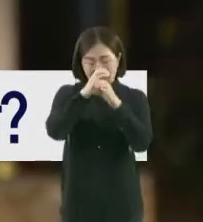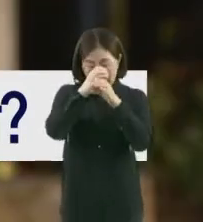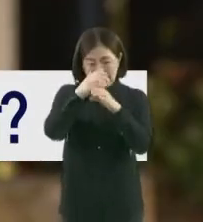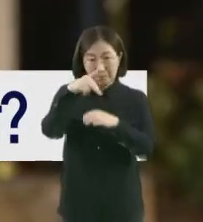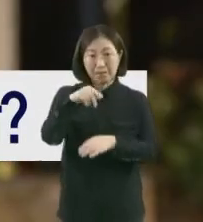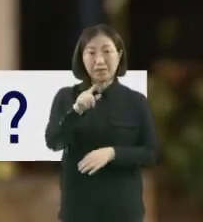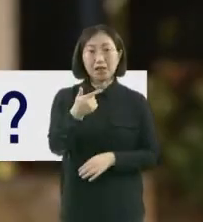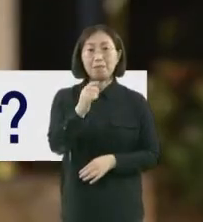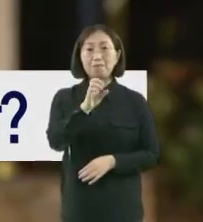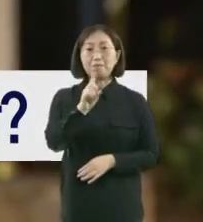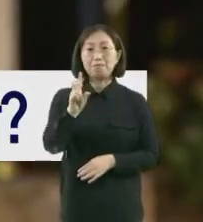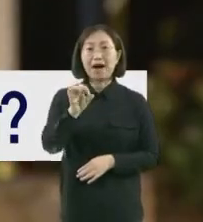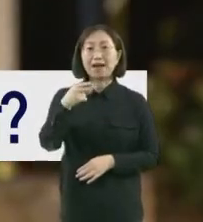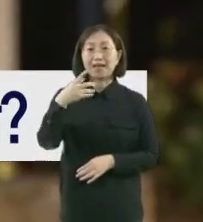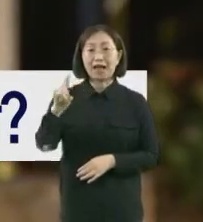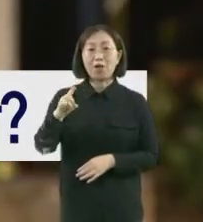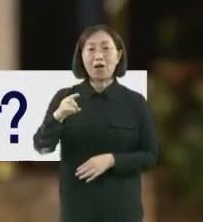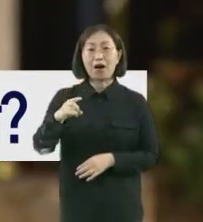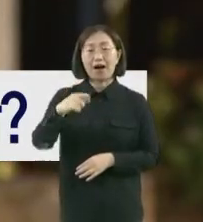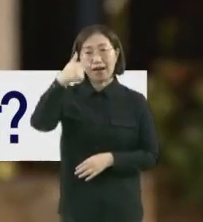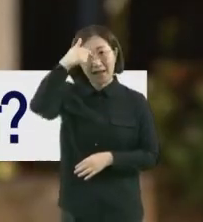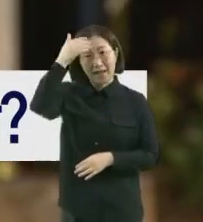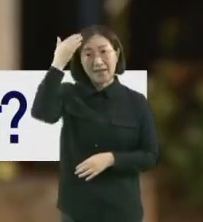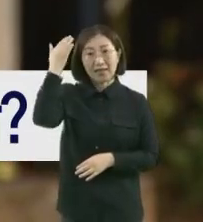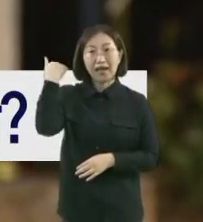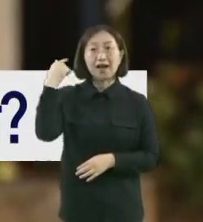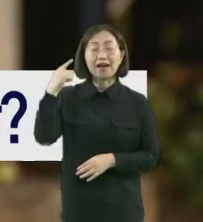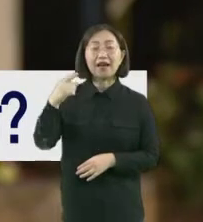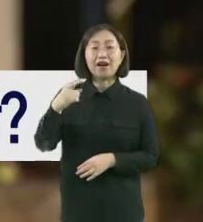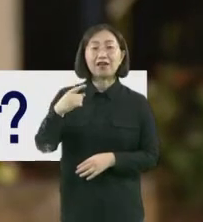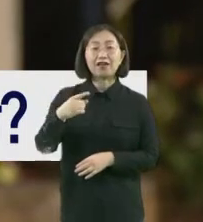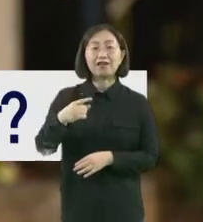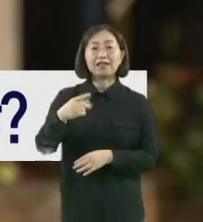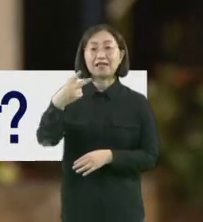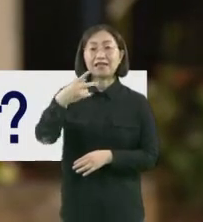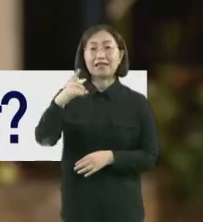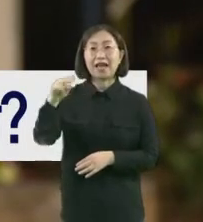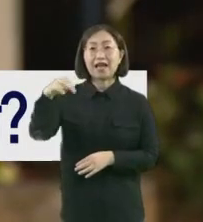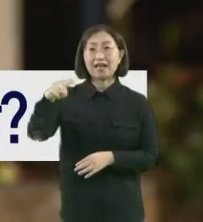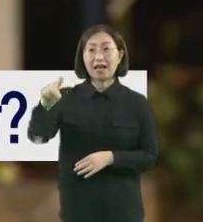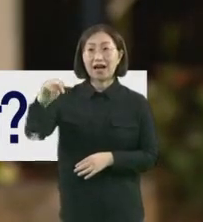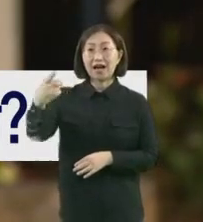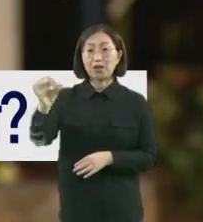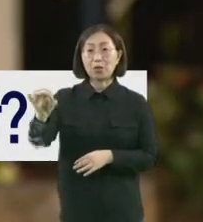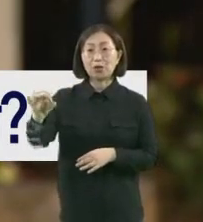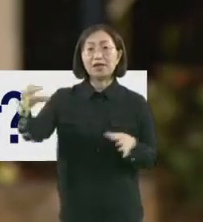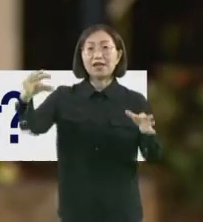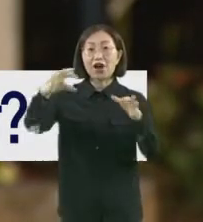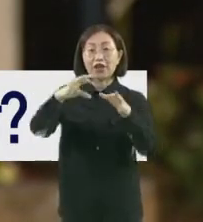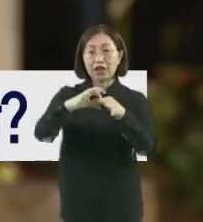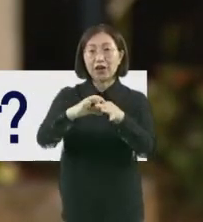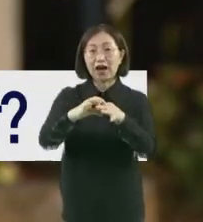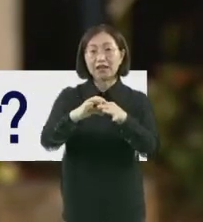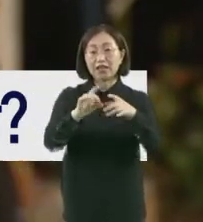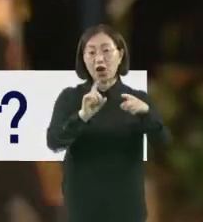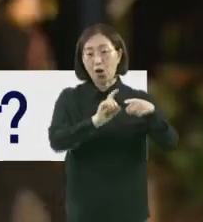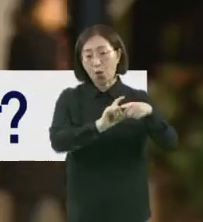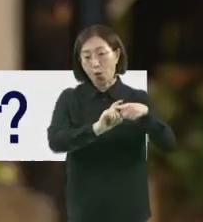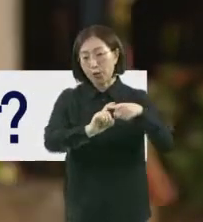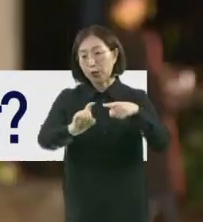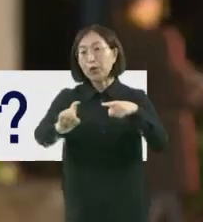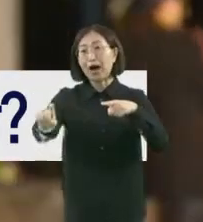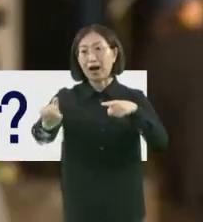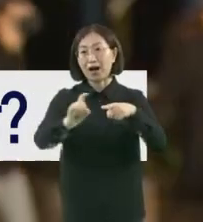옛 대사동을 연결하는 곤도라를 설치할까 하고 있습니다. 그래서 지금 종합적인 플랜을 짜고 있고,